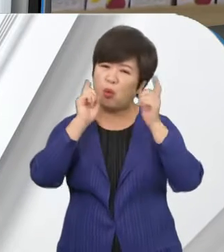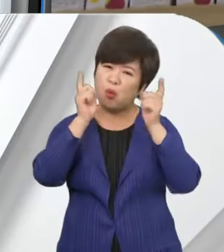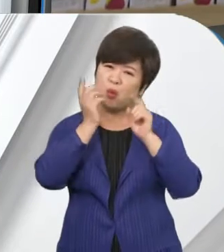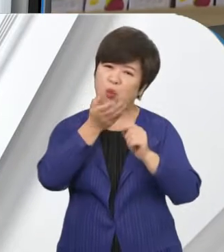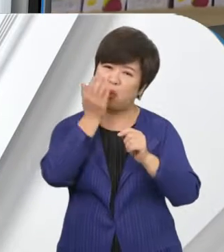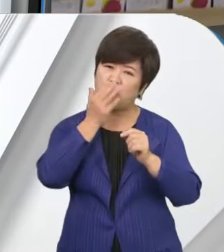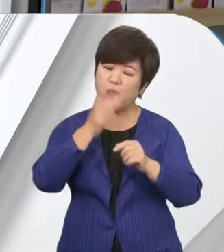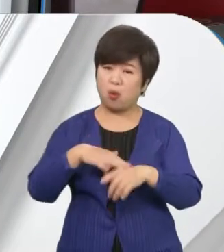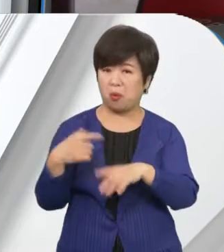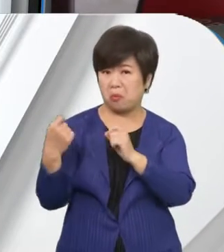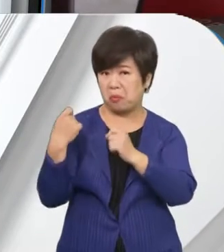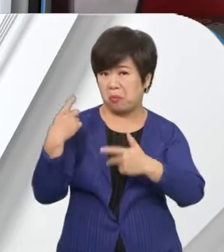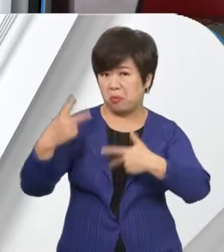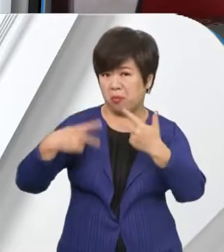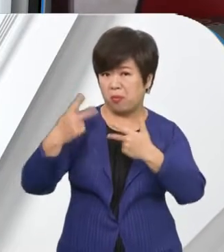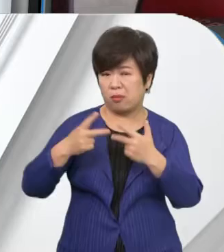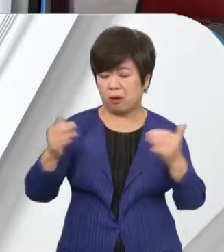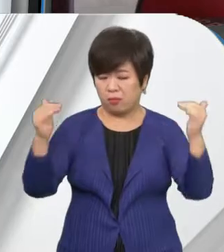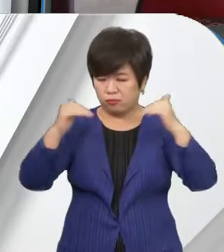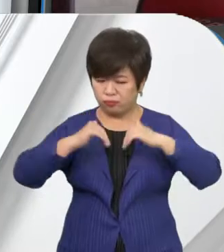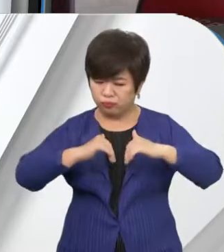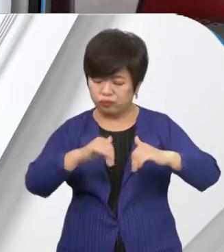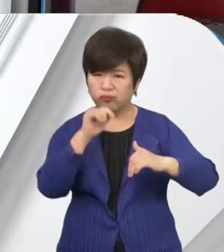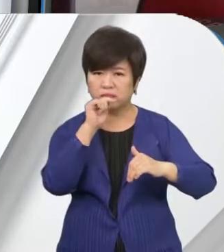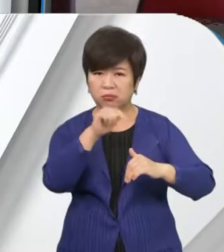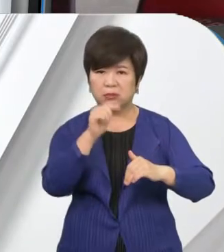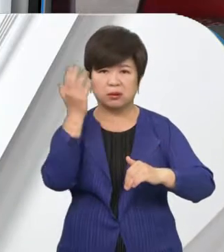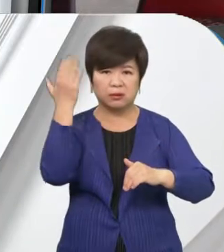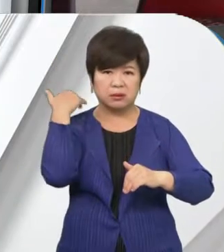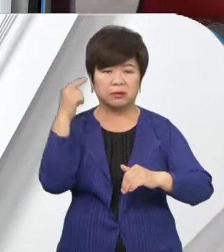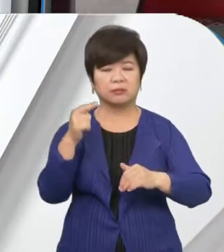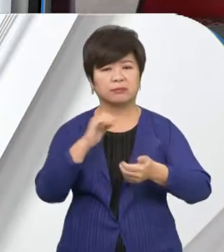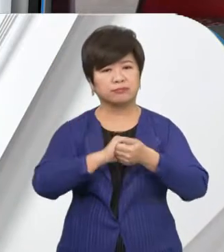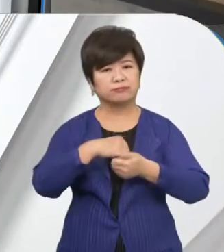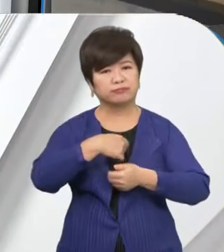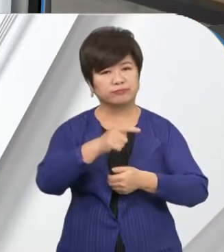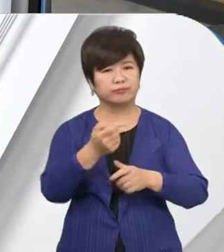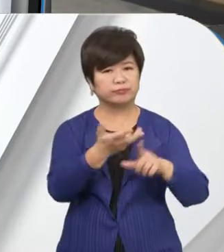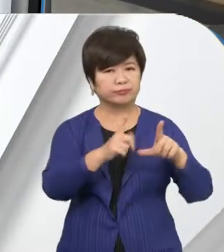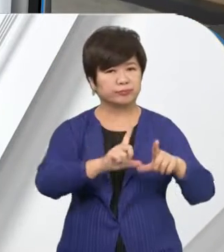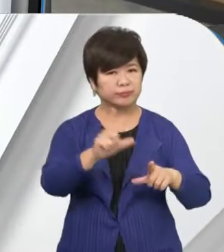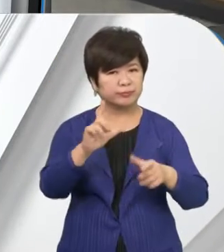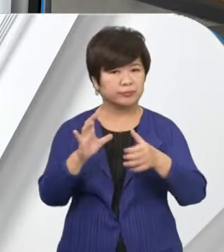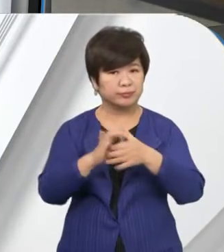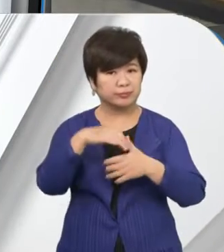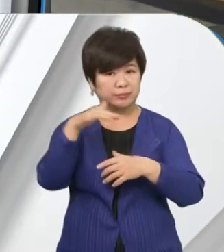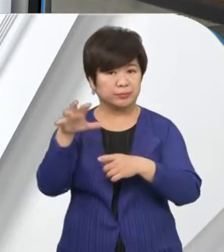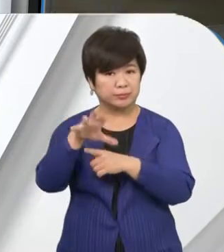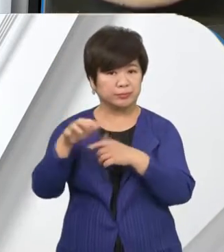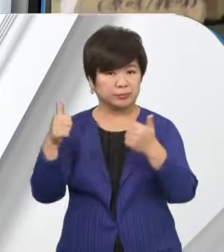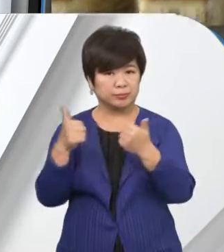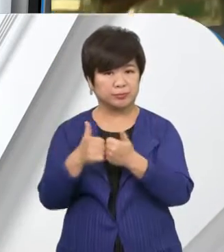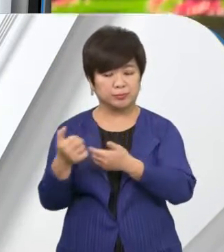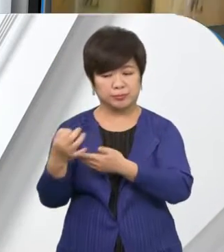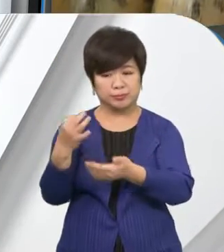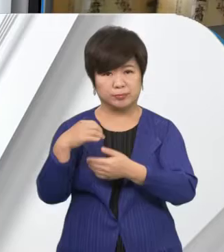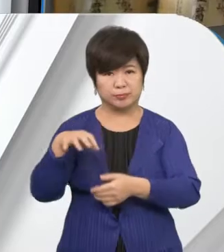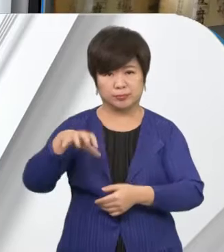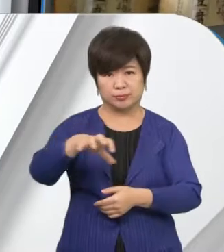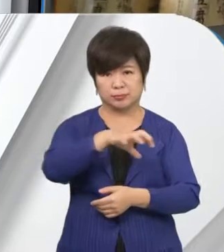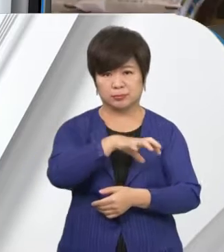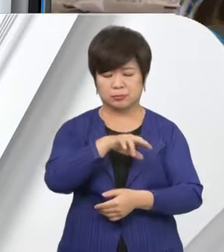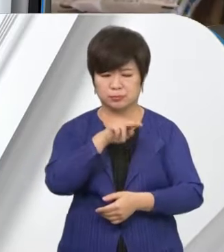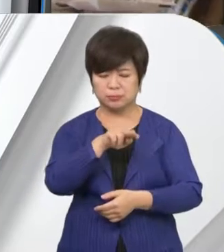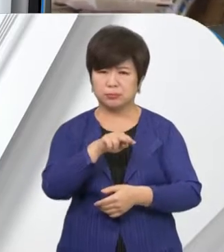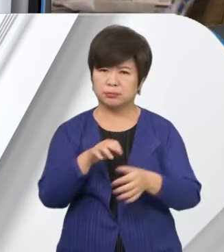不过过去了两礼拜，全国提起往白就好停车位现象，事实上，关山农副业农特产